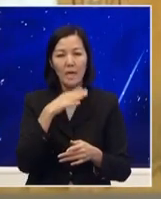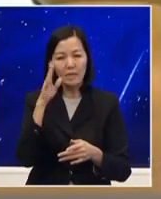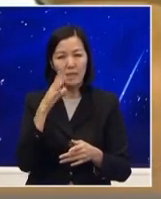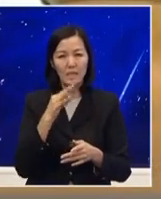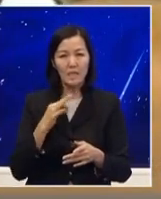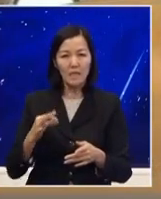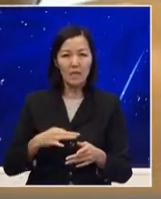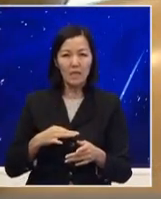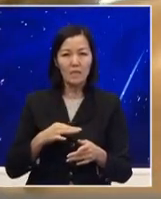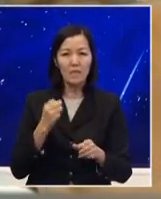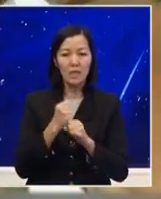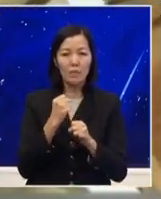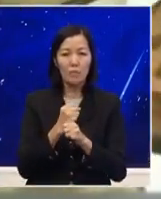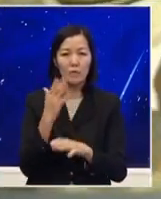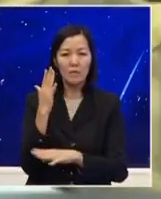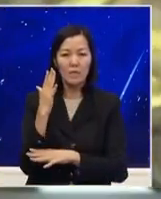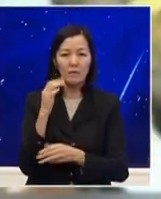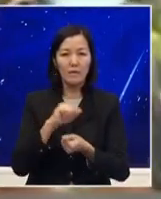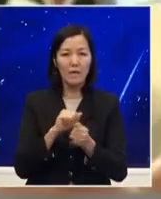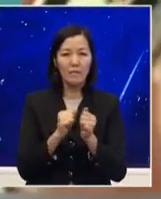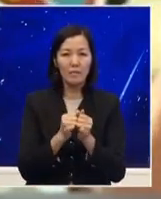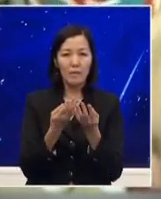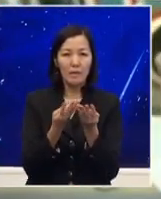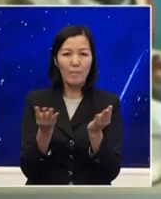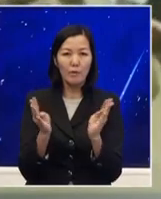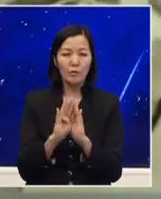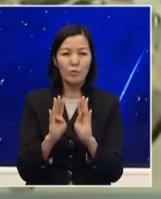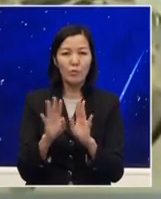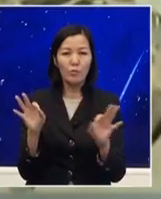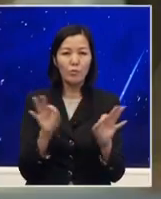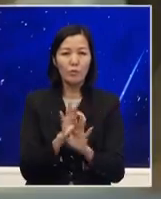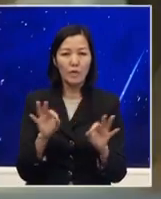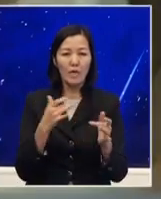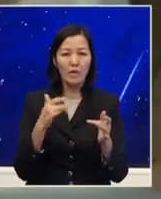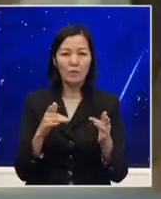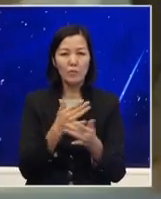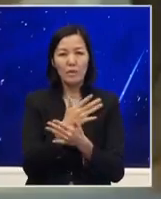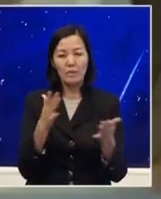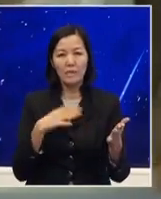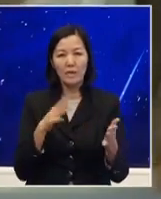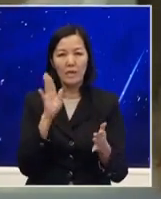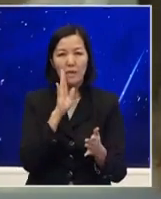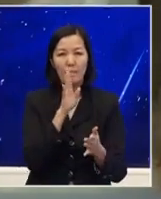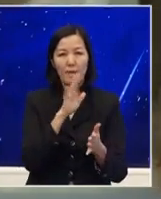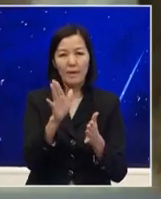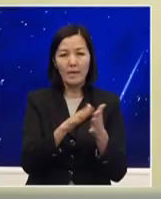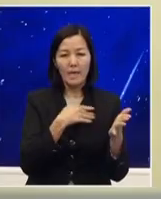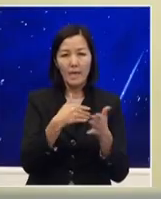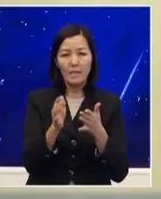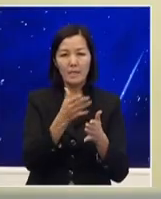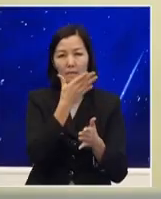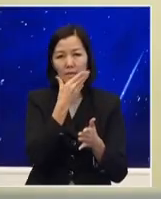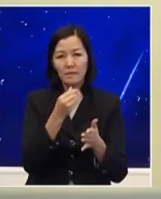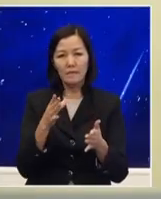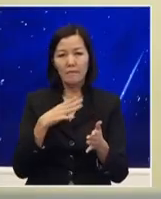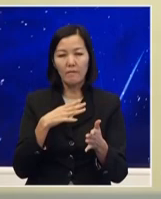работают с деревом и камнем, изготавливают посуду и музыкальные инструменты и различные скульптуры. Мать семейства их красит и придает им